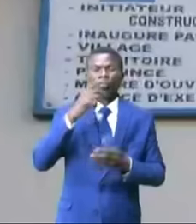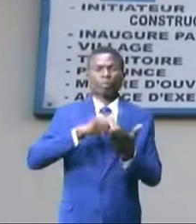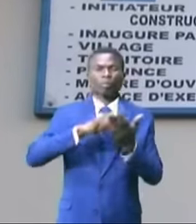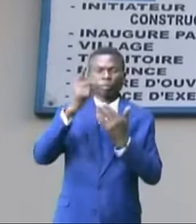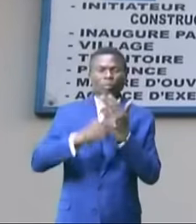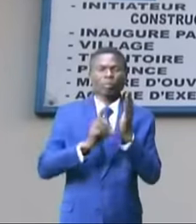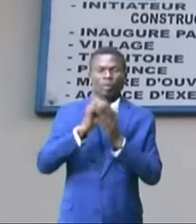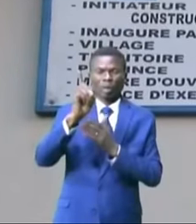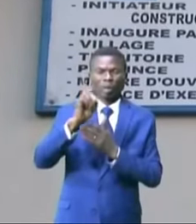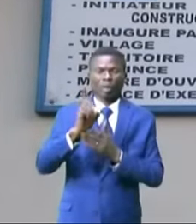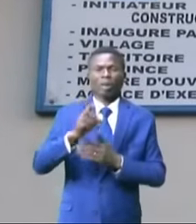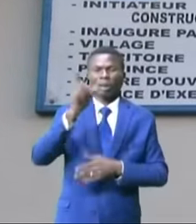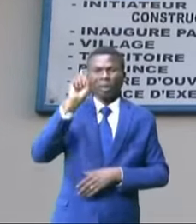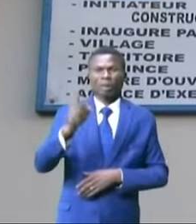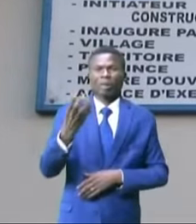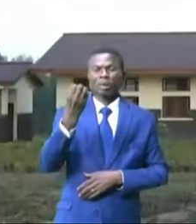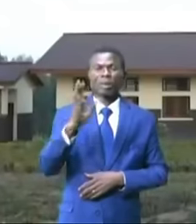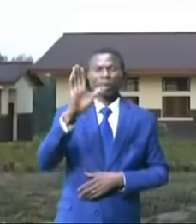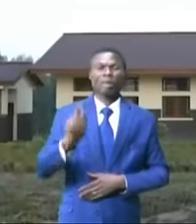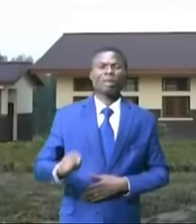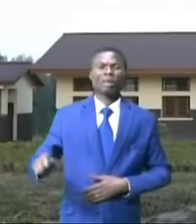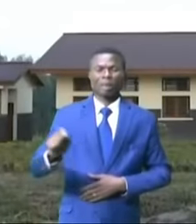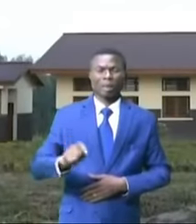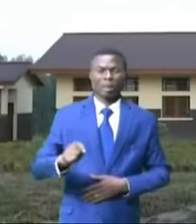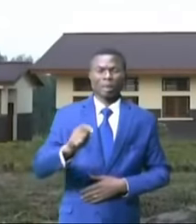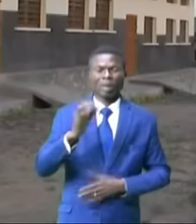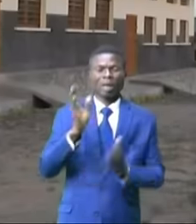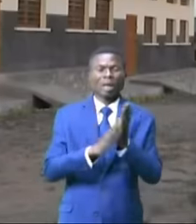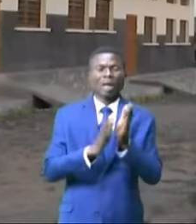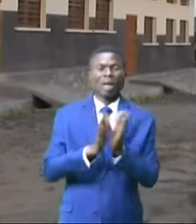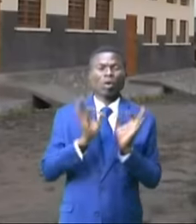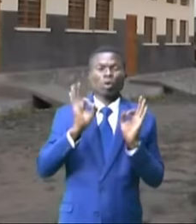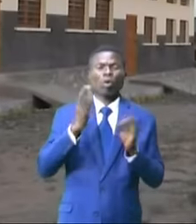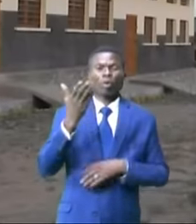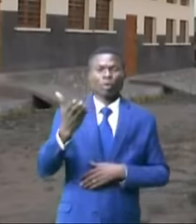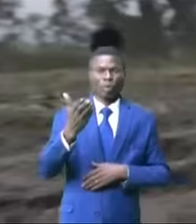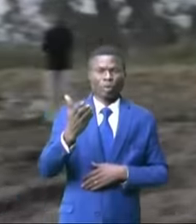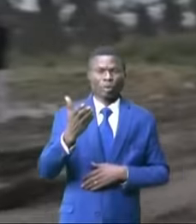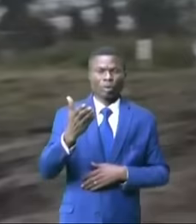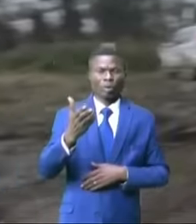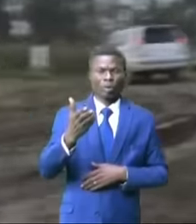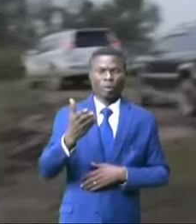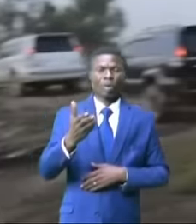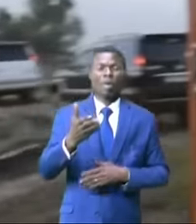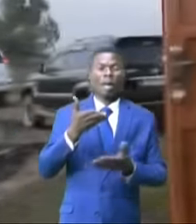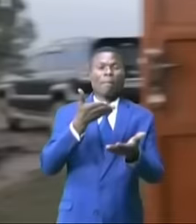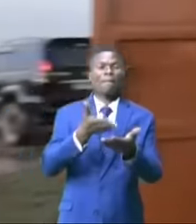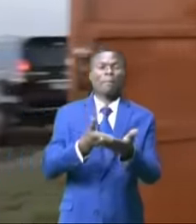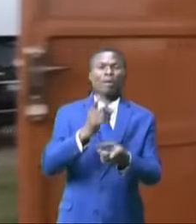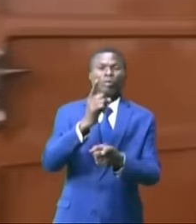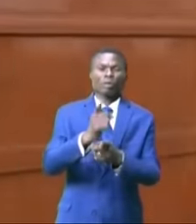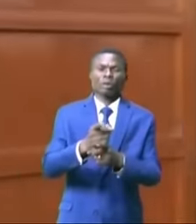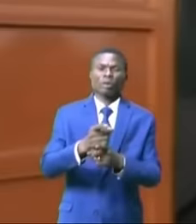de développement à la base de 145 territoires, City Call Moderne en est l'illustration parfaite.